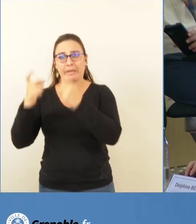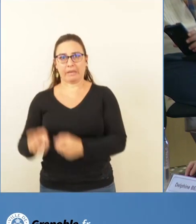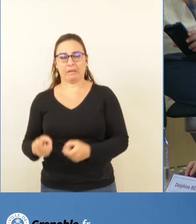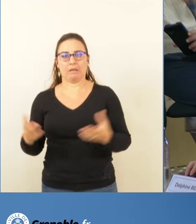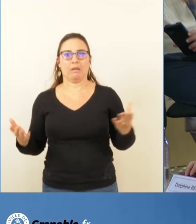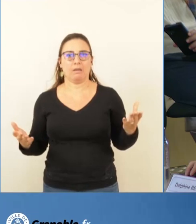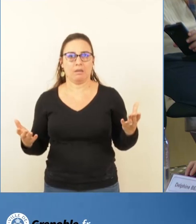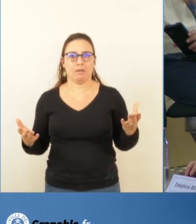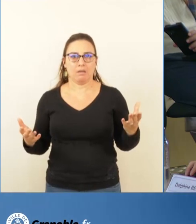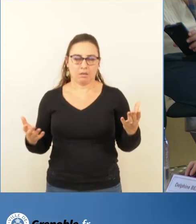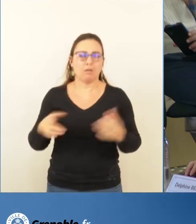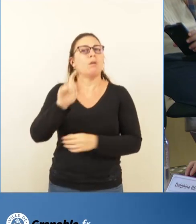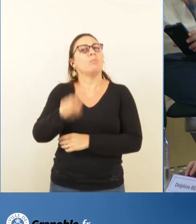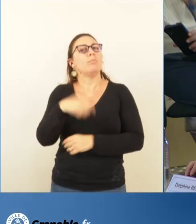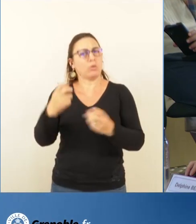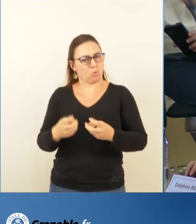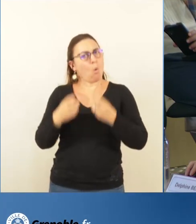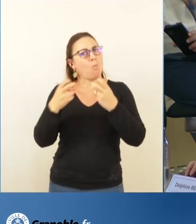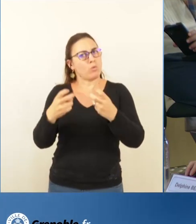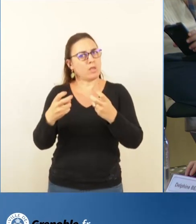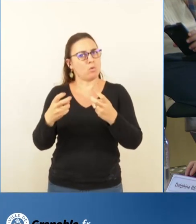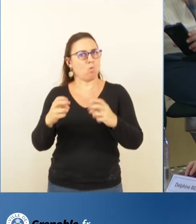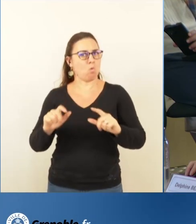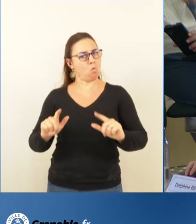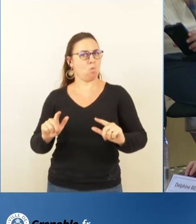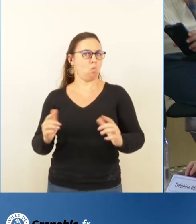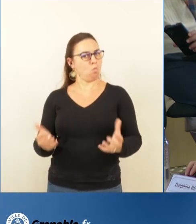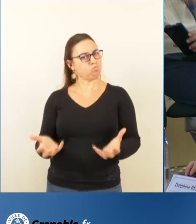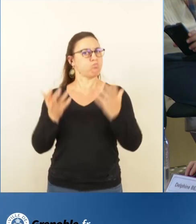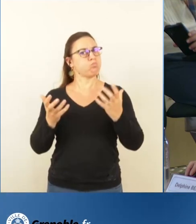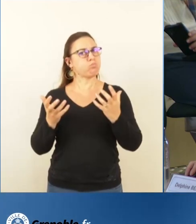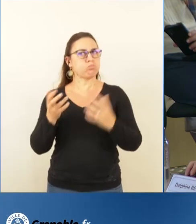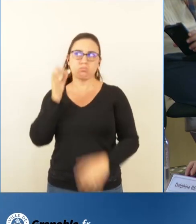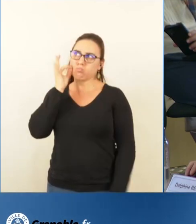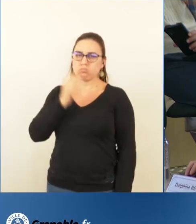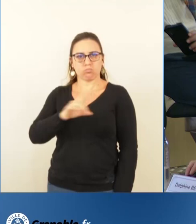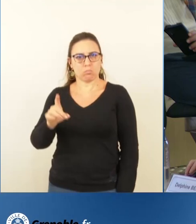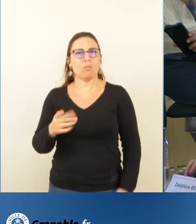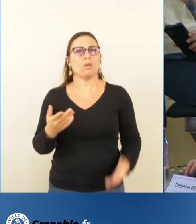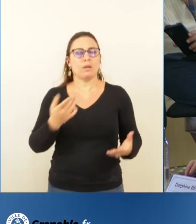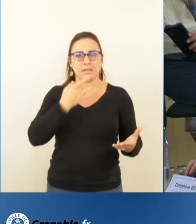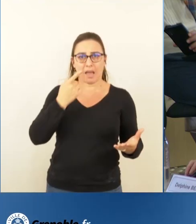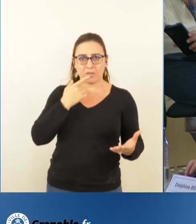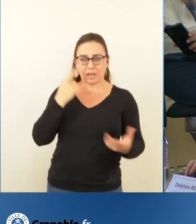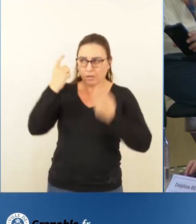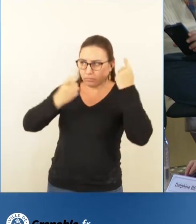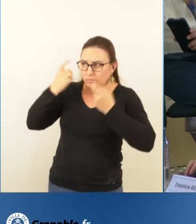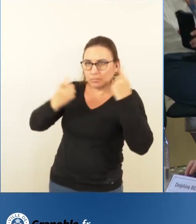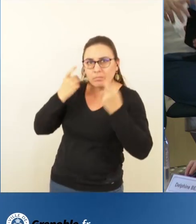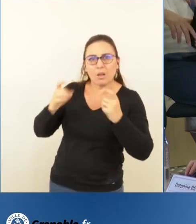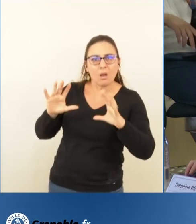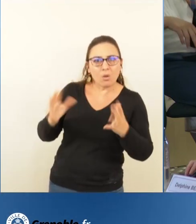au-delà de l'augmentation elle-même qui est quand même conséquence cela repose encore la question de votre